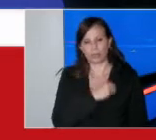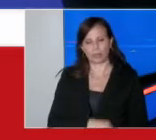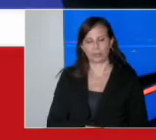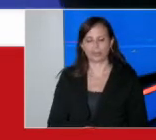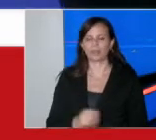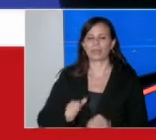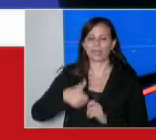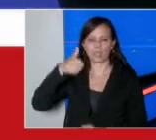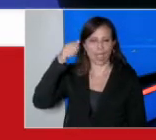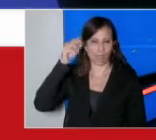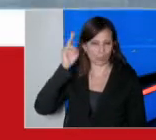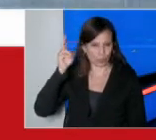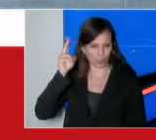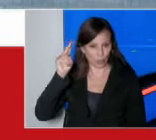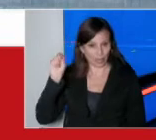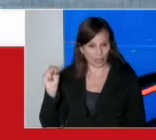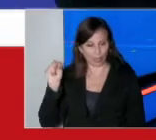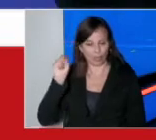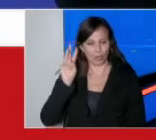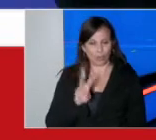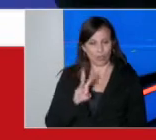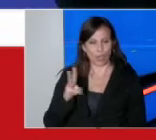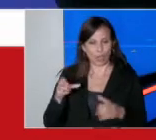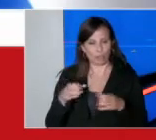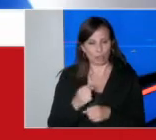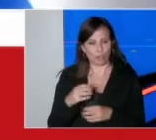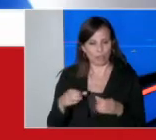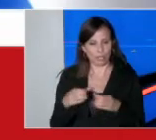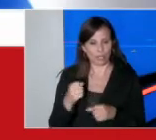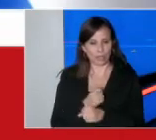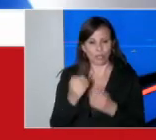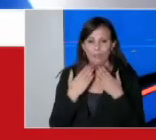התפוצות, נחמן שי, מפלגת העבודה, תודה רבה לך ששוחחת איתנו.